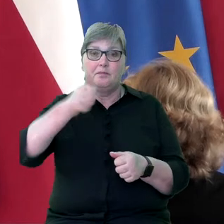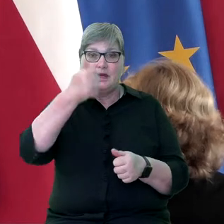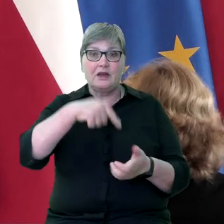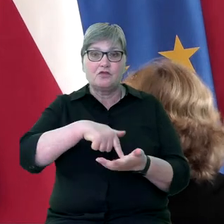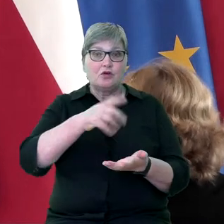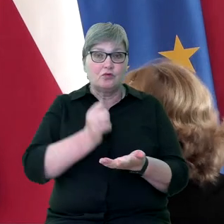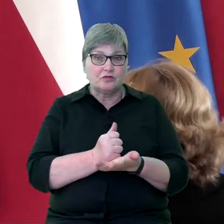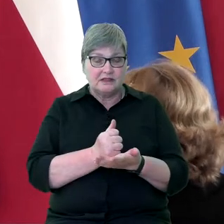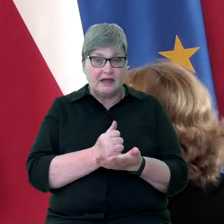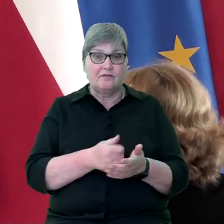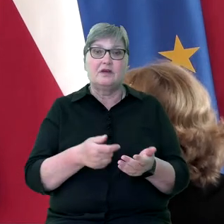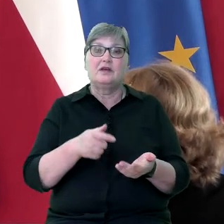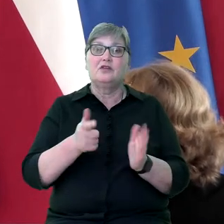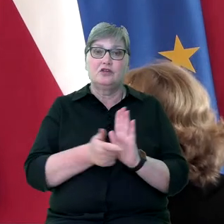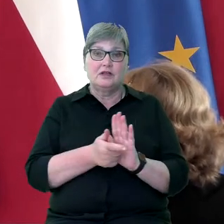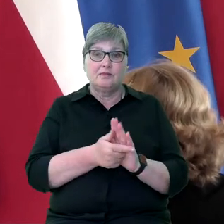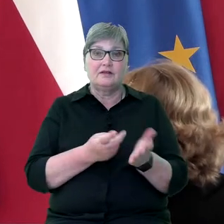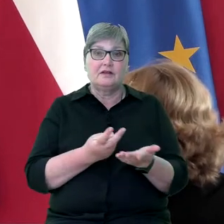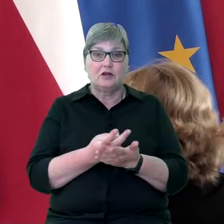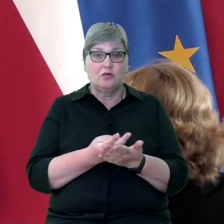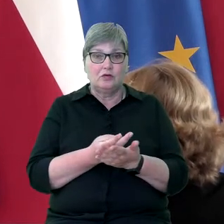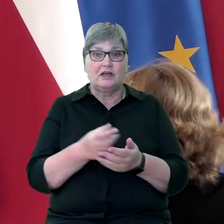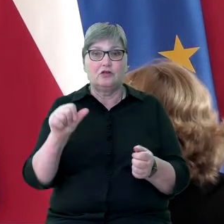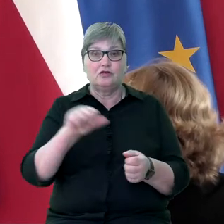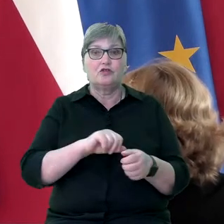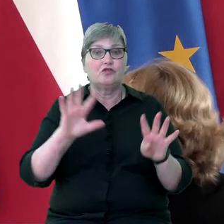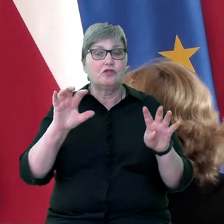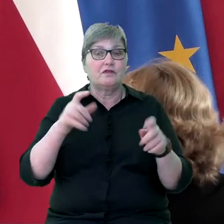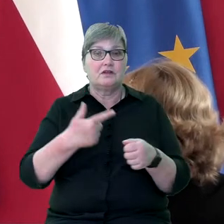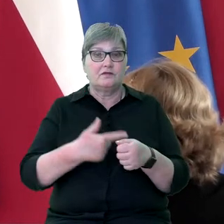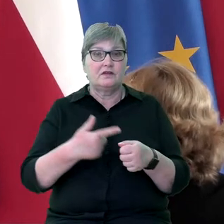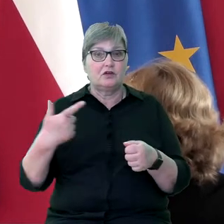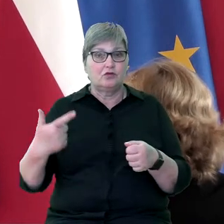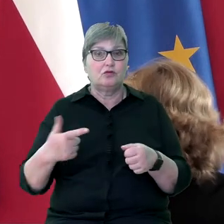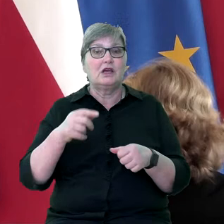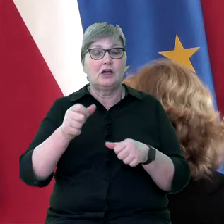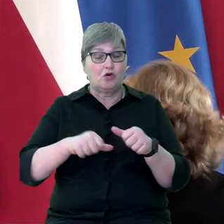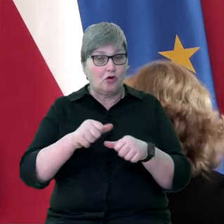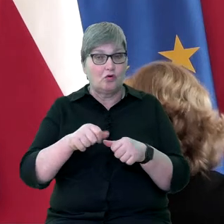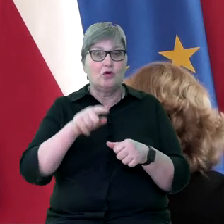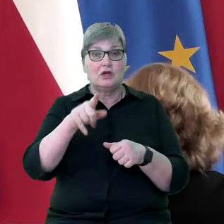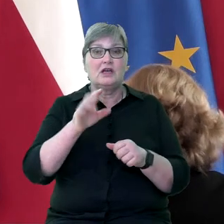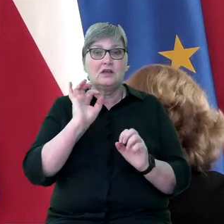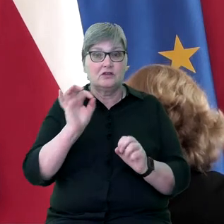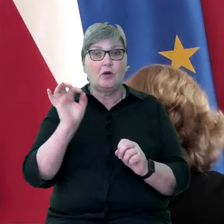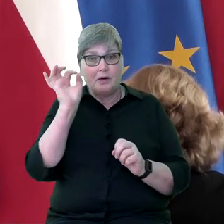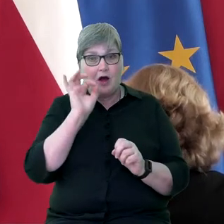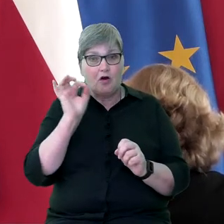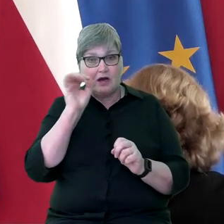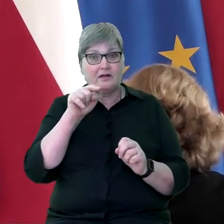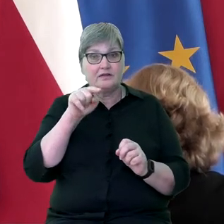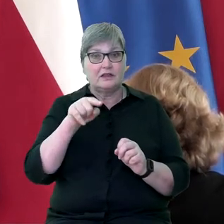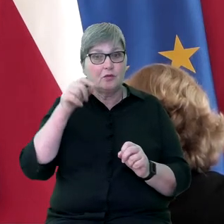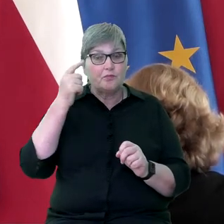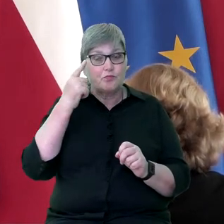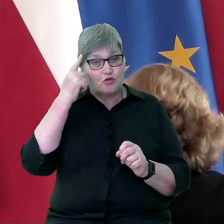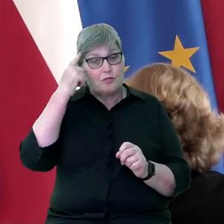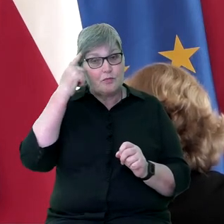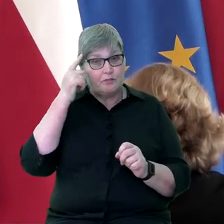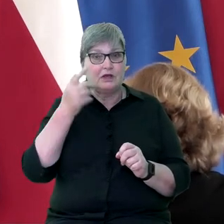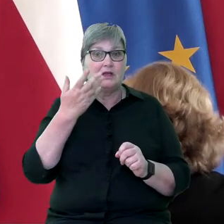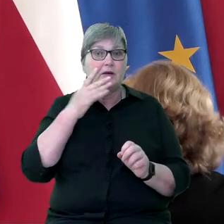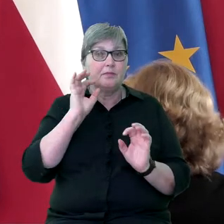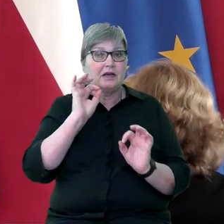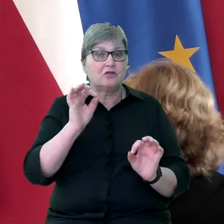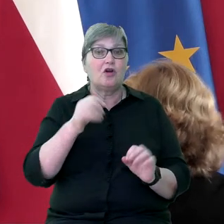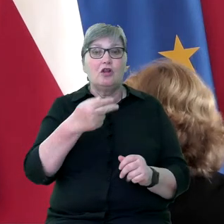17 lutego 1922 roku, są dobrą okazją do ich przypomnienia. To także wdzięczny temat do